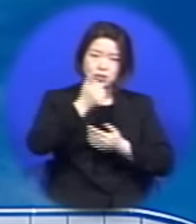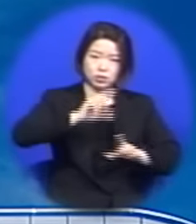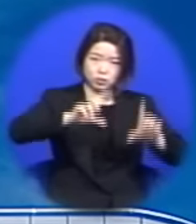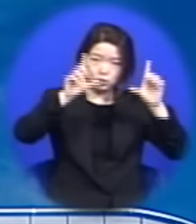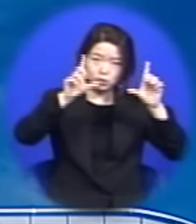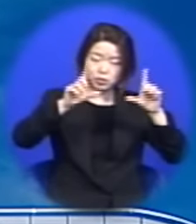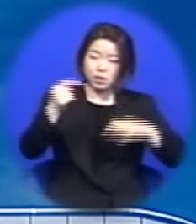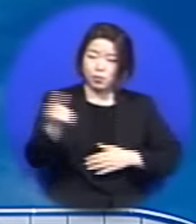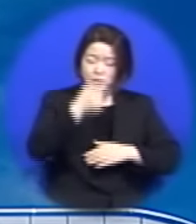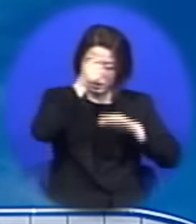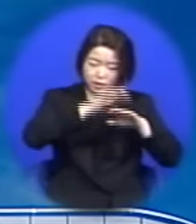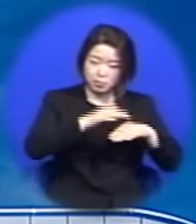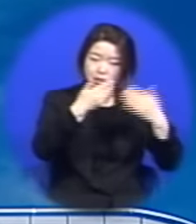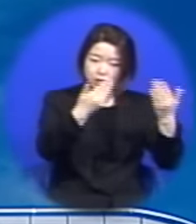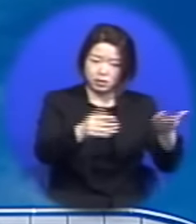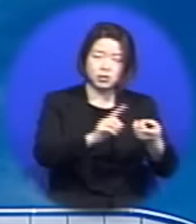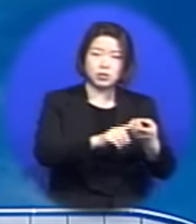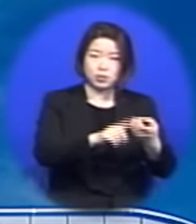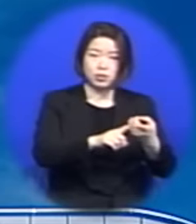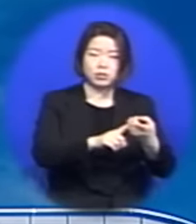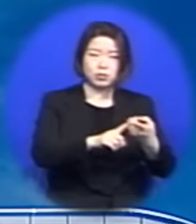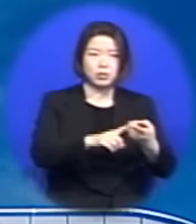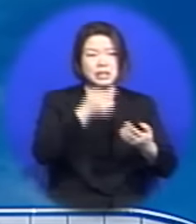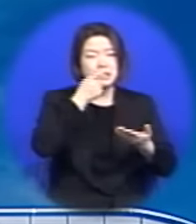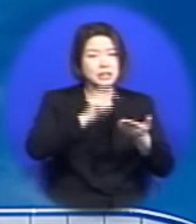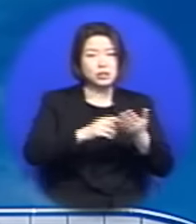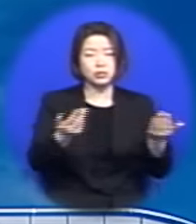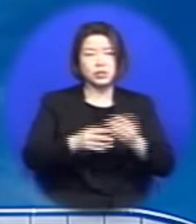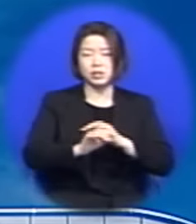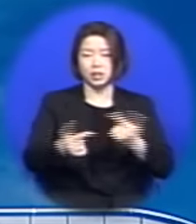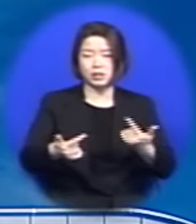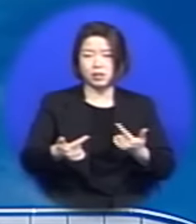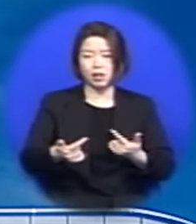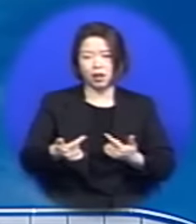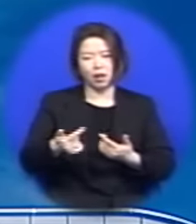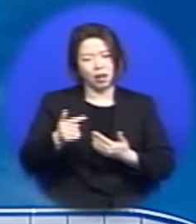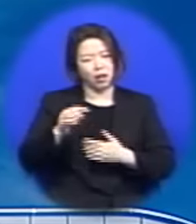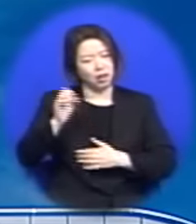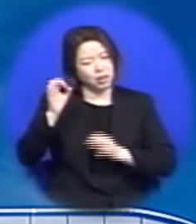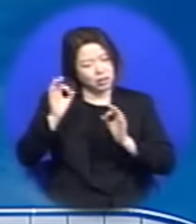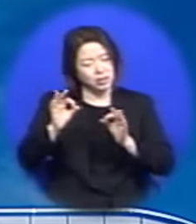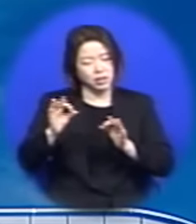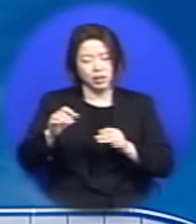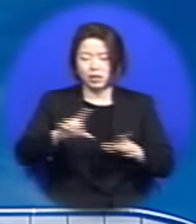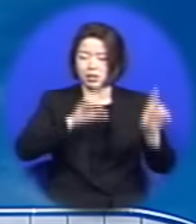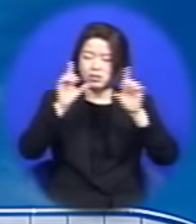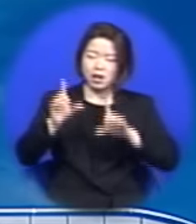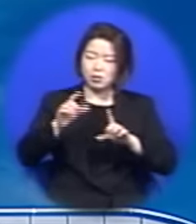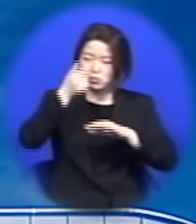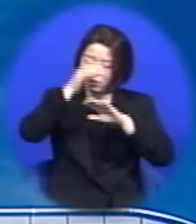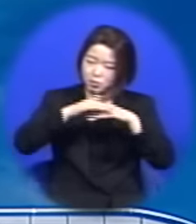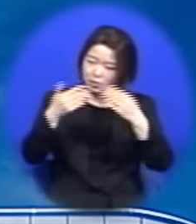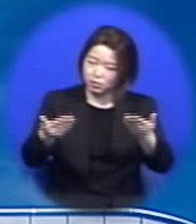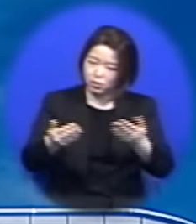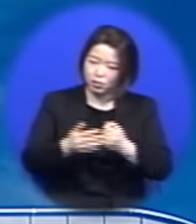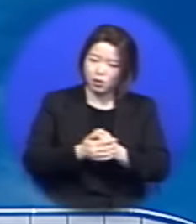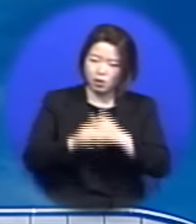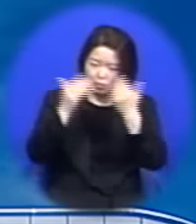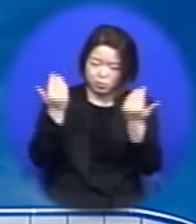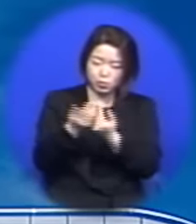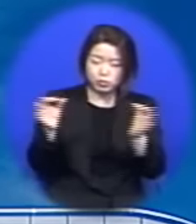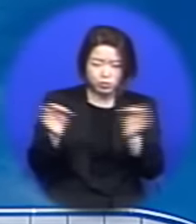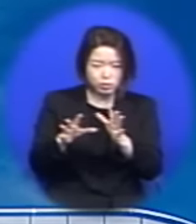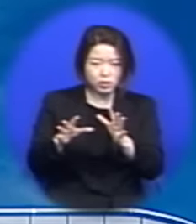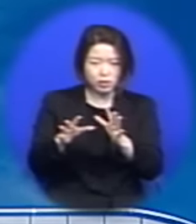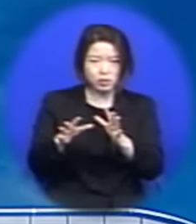예배드리는 것도 참 이게 쉬운 일이 아닌데 이제는 뭐 삶으로 예배하라 모든 순간이 예배라